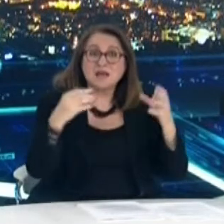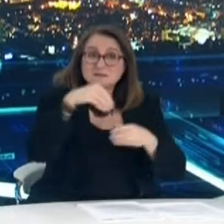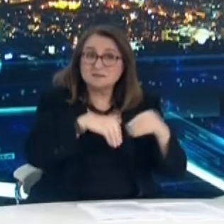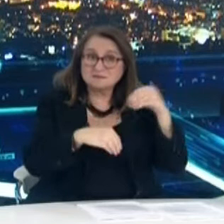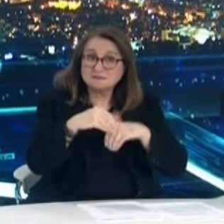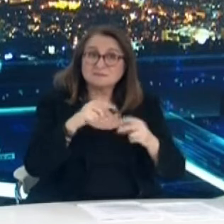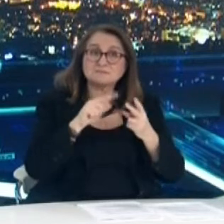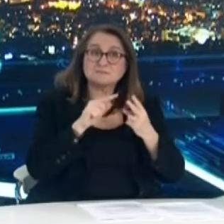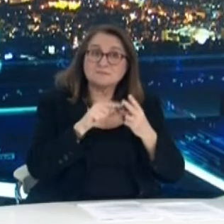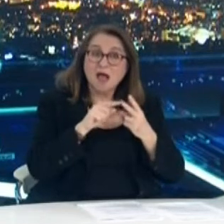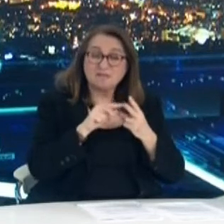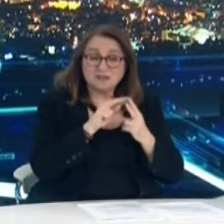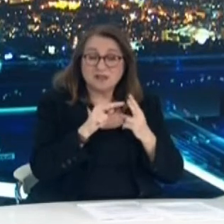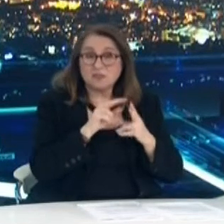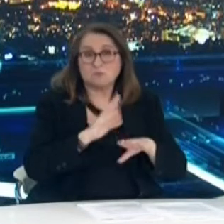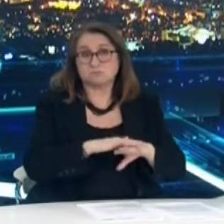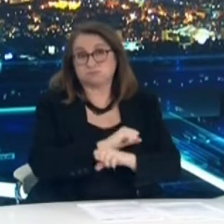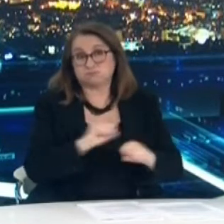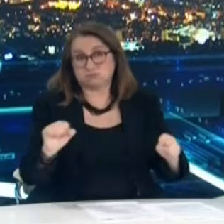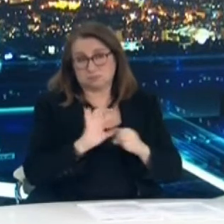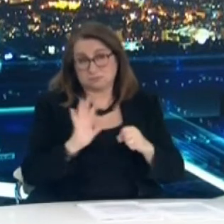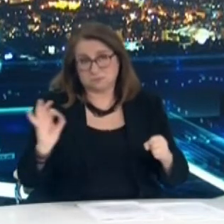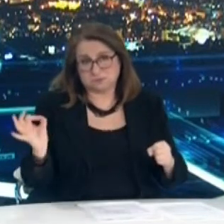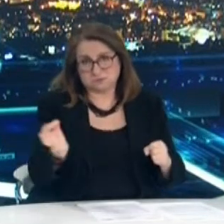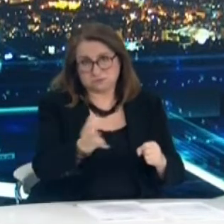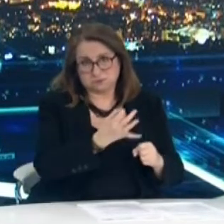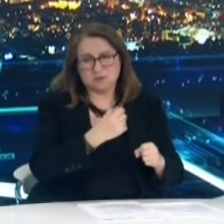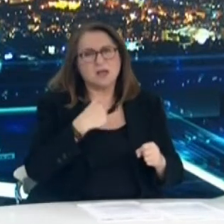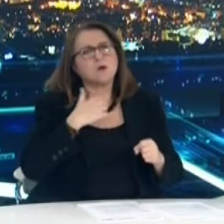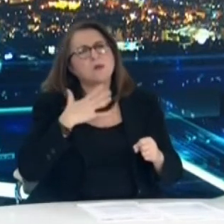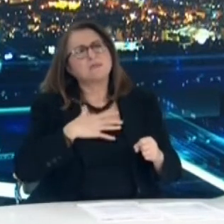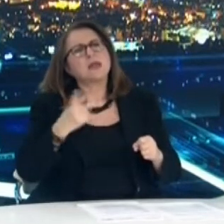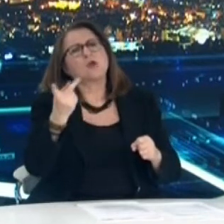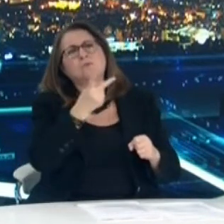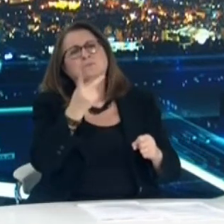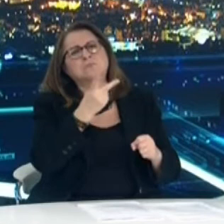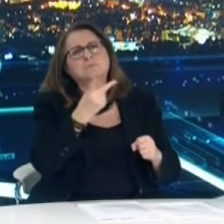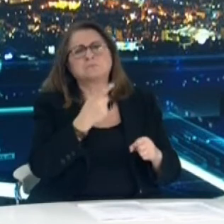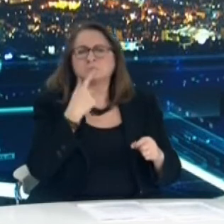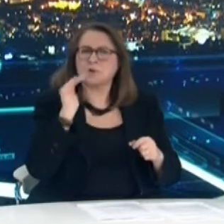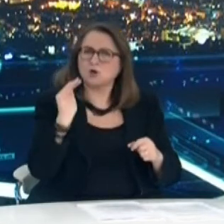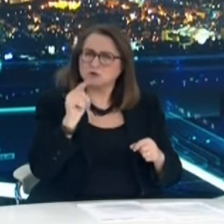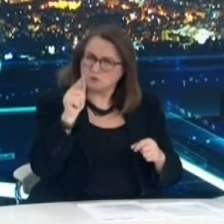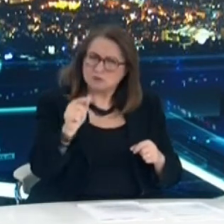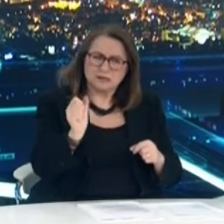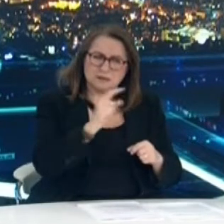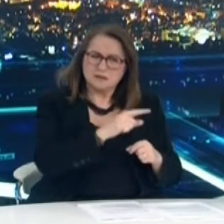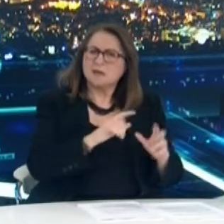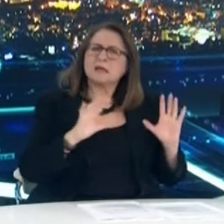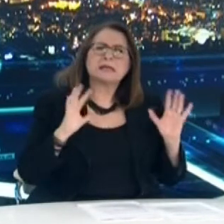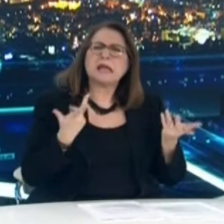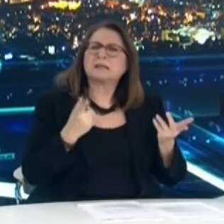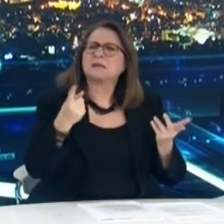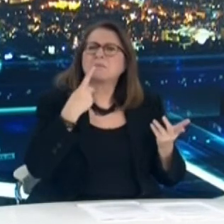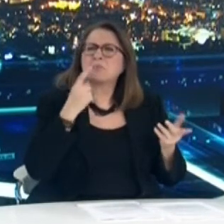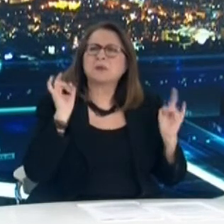κυρία Παπαευαγγέλου, γιατί οι εισηγήσεις και οι αποφάσεις που ακολούθησαν δεν αφορούσαν σε μέτρα ελέγχου της διασποράς που να σχετίζονται